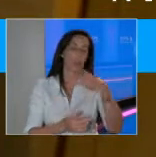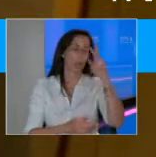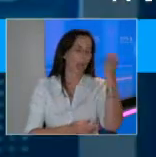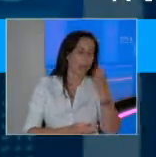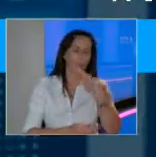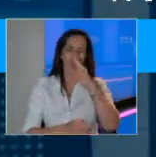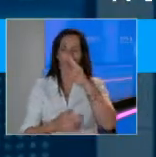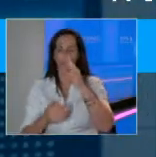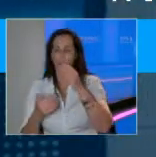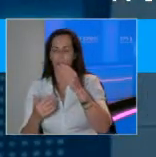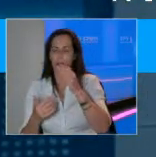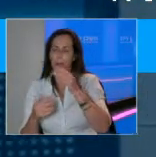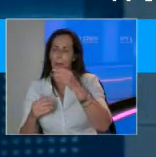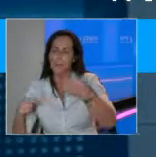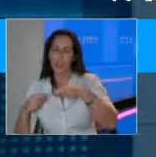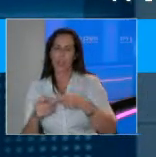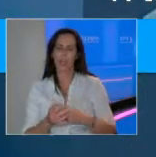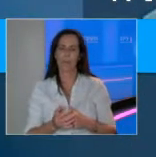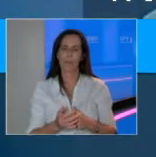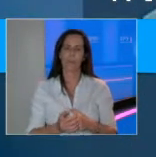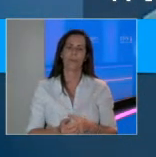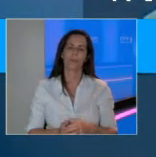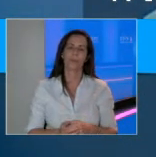אז השופטים הם בית הלל,